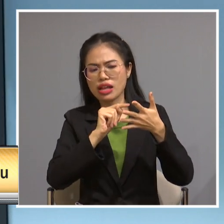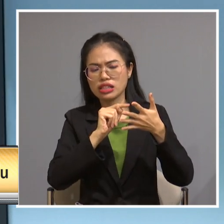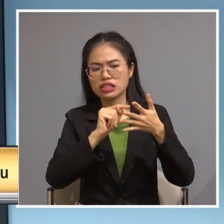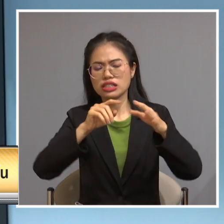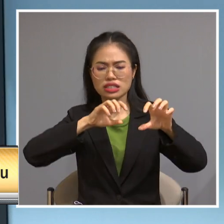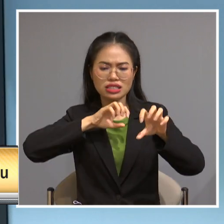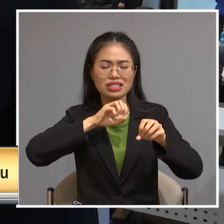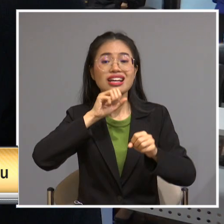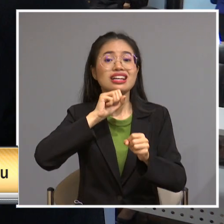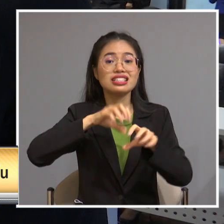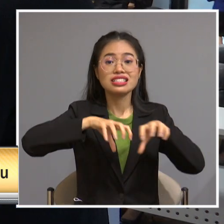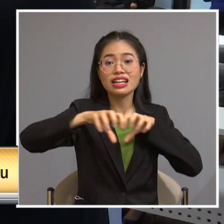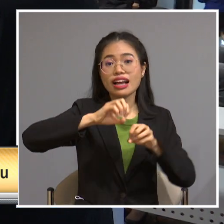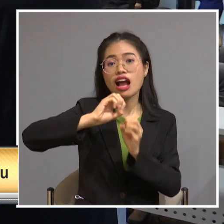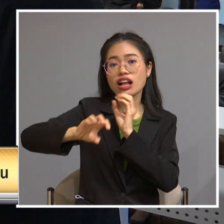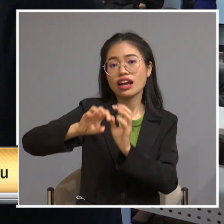ขยะมูลฝอย